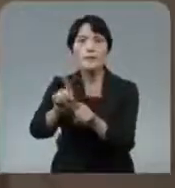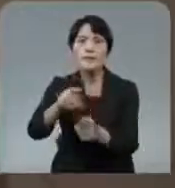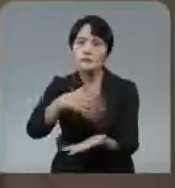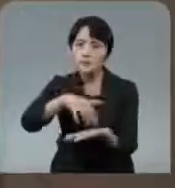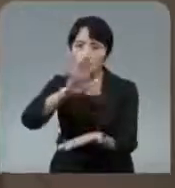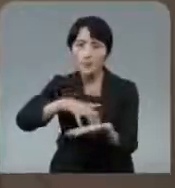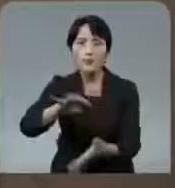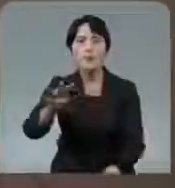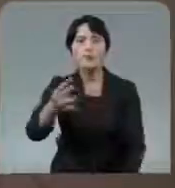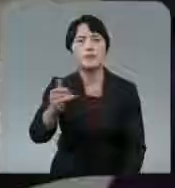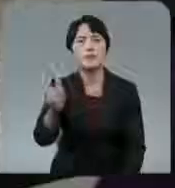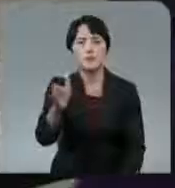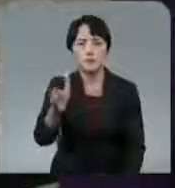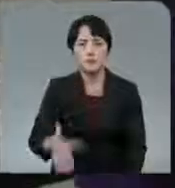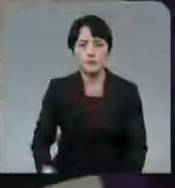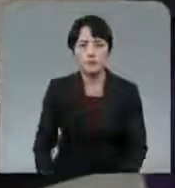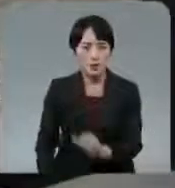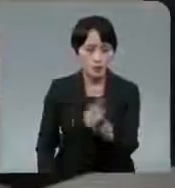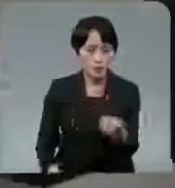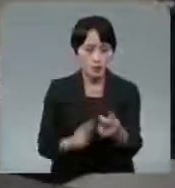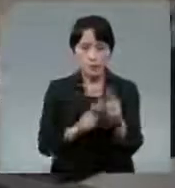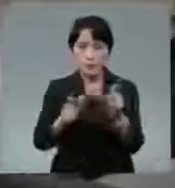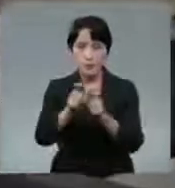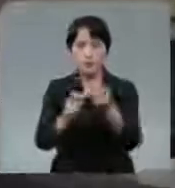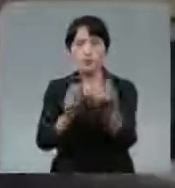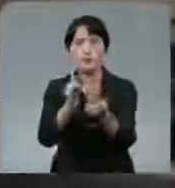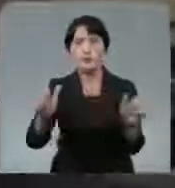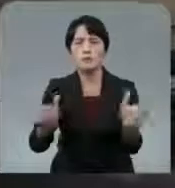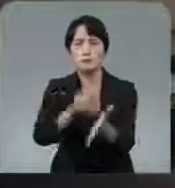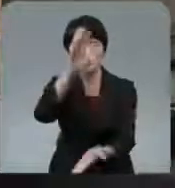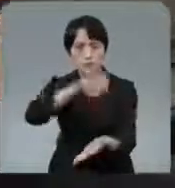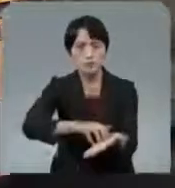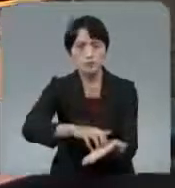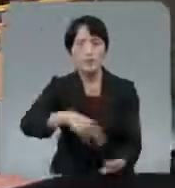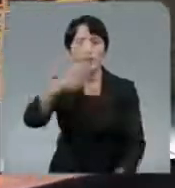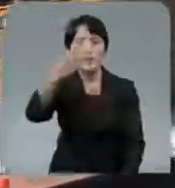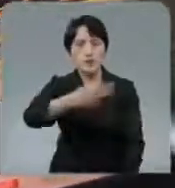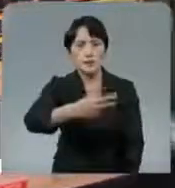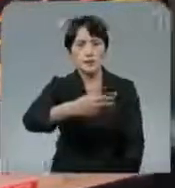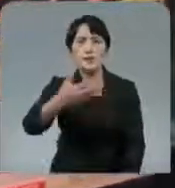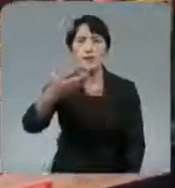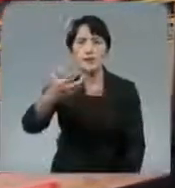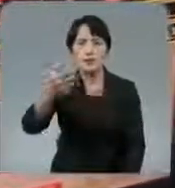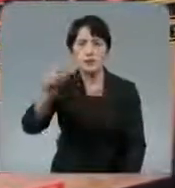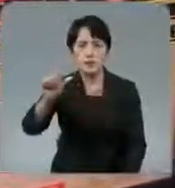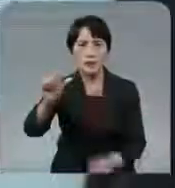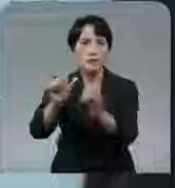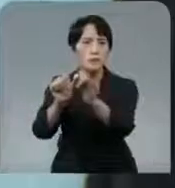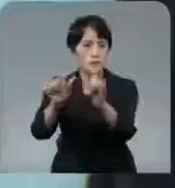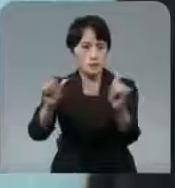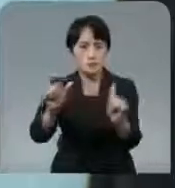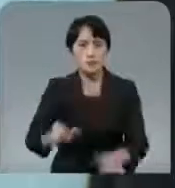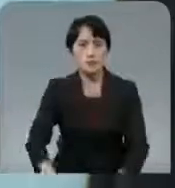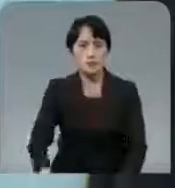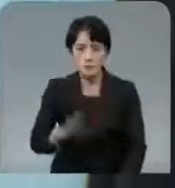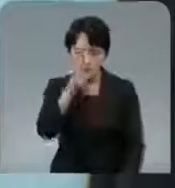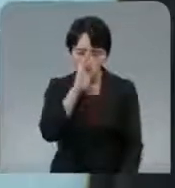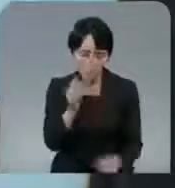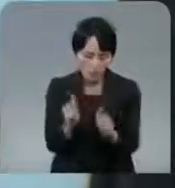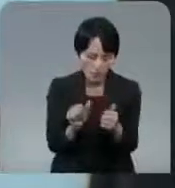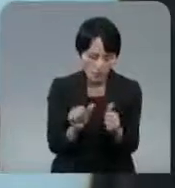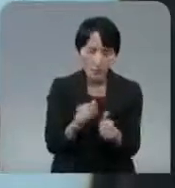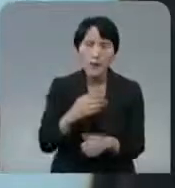заболеваний вызванных копий 19 за минувшие сутки умерли два человека а общее количество умерших